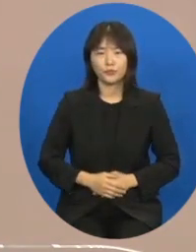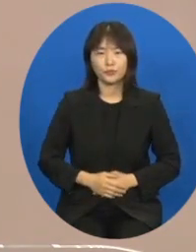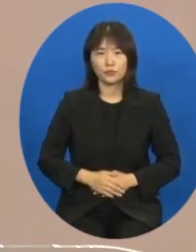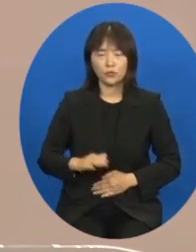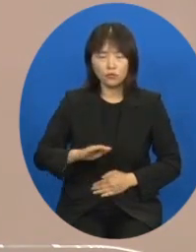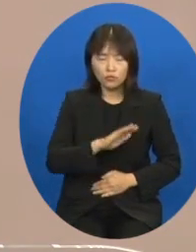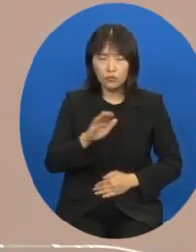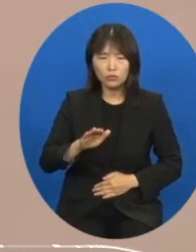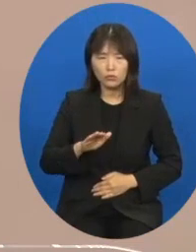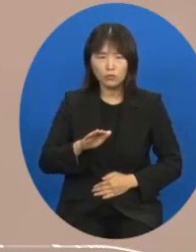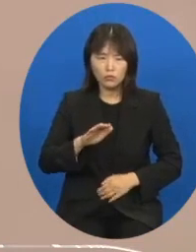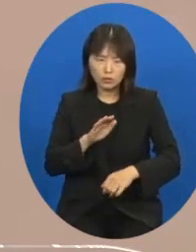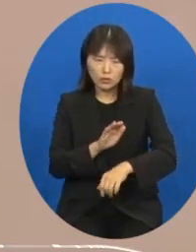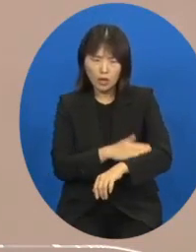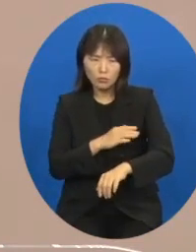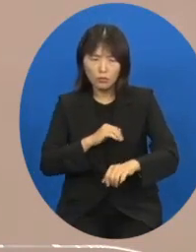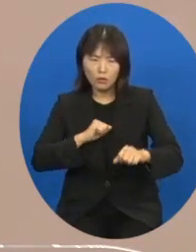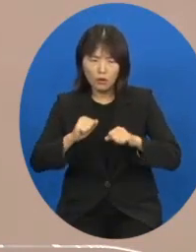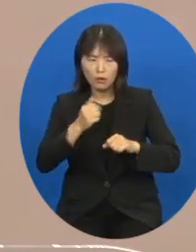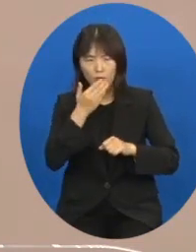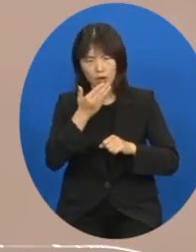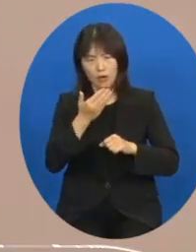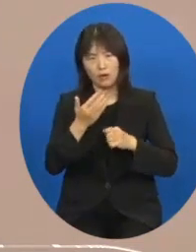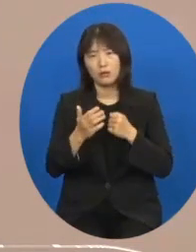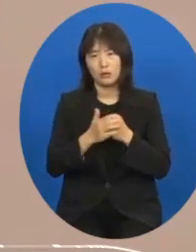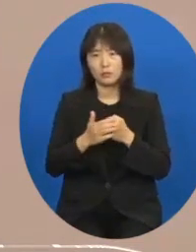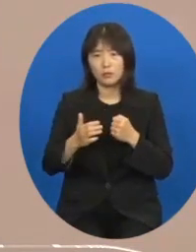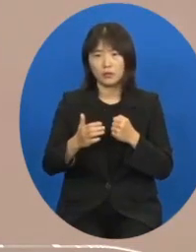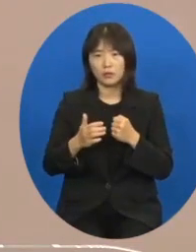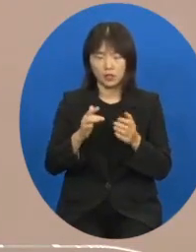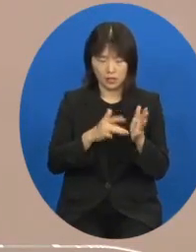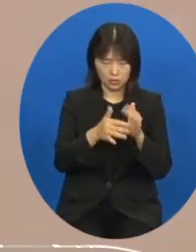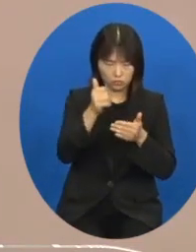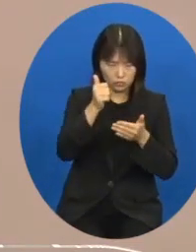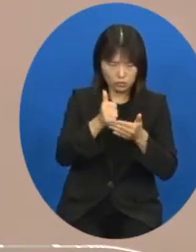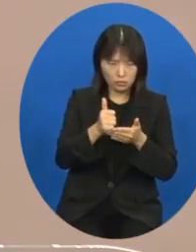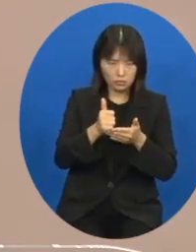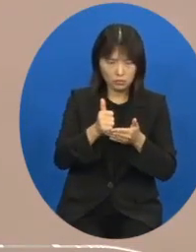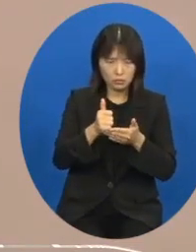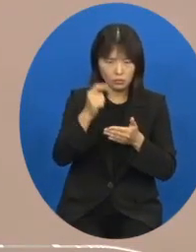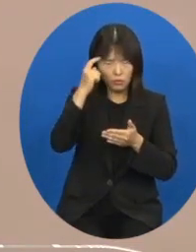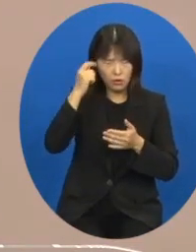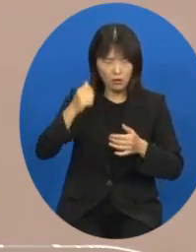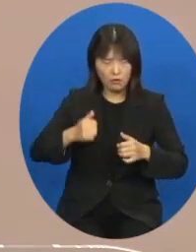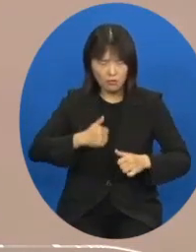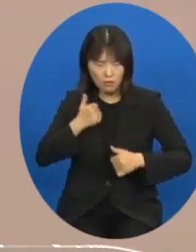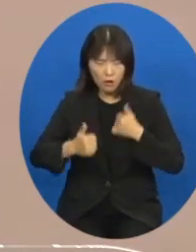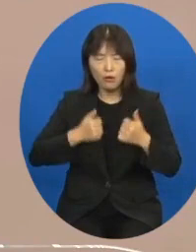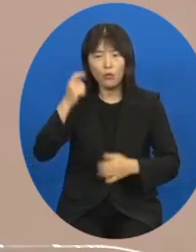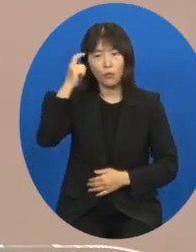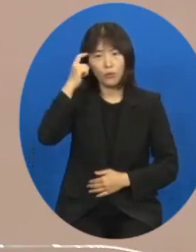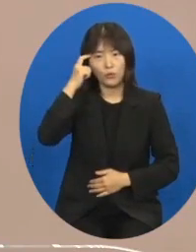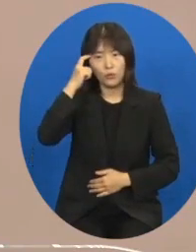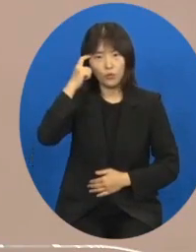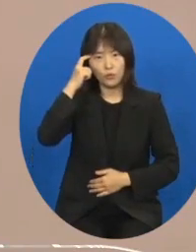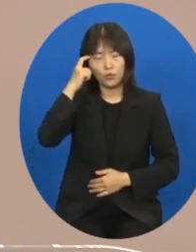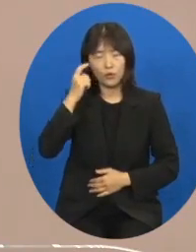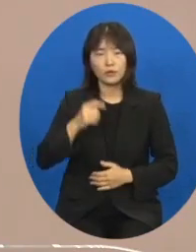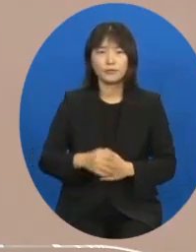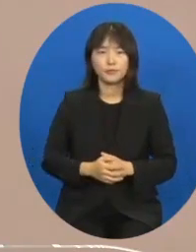우리도 그럴 수 있기 때문에 그렇습니다. 예수님이 도대체 왜 이렇게 화를 내신 걸까요? 그냥 아주